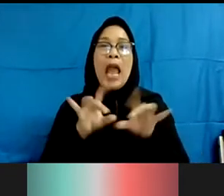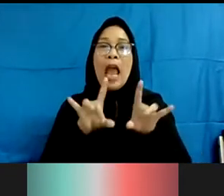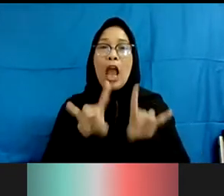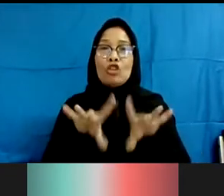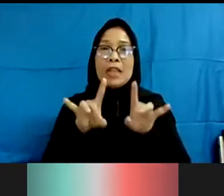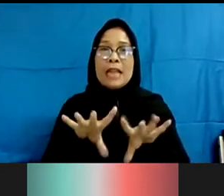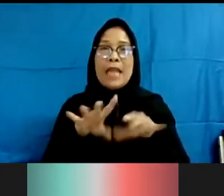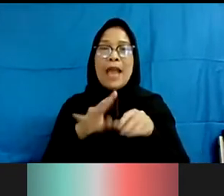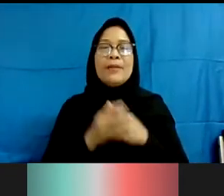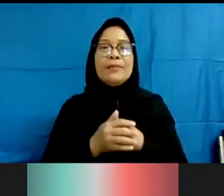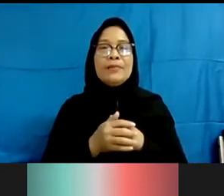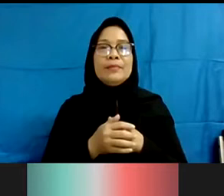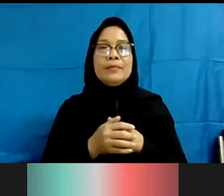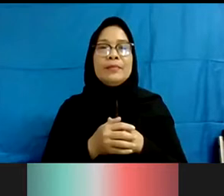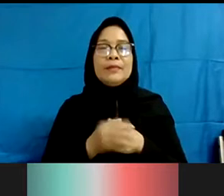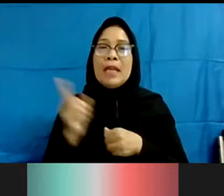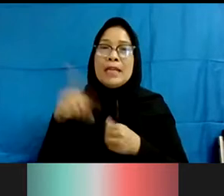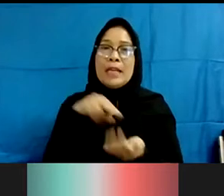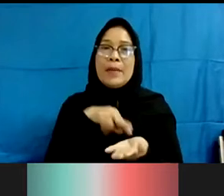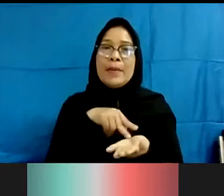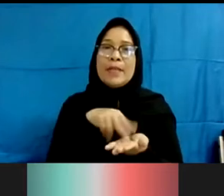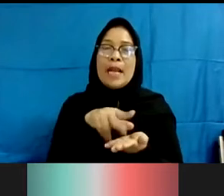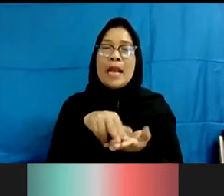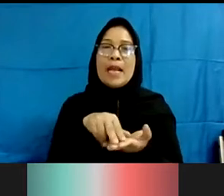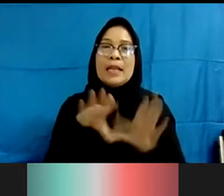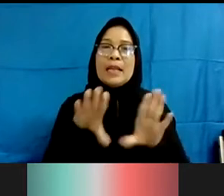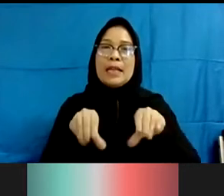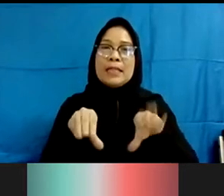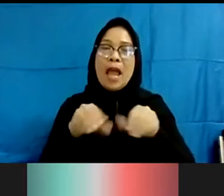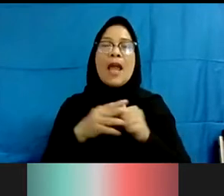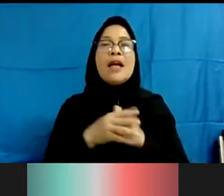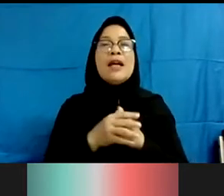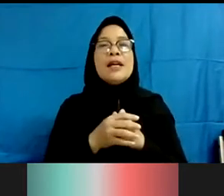Australia. Dari perjalanan karir beliau